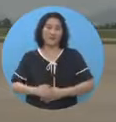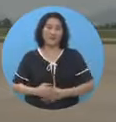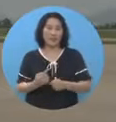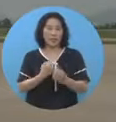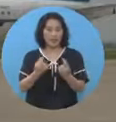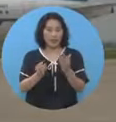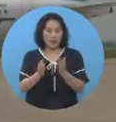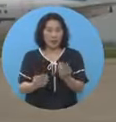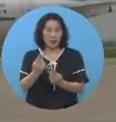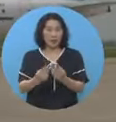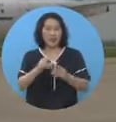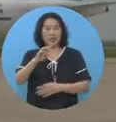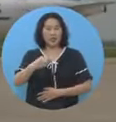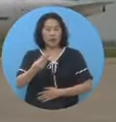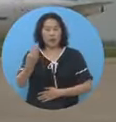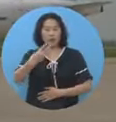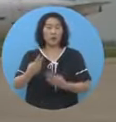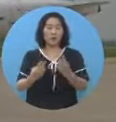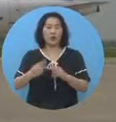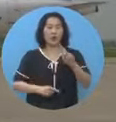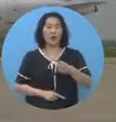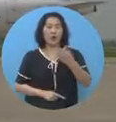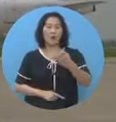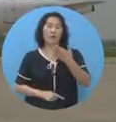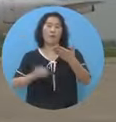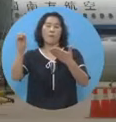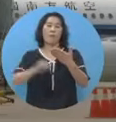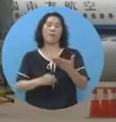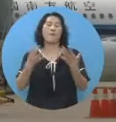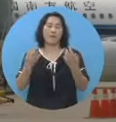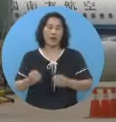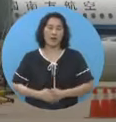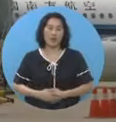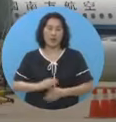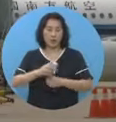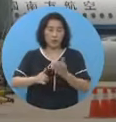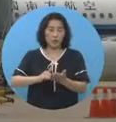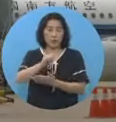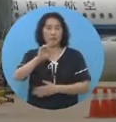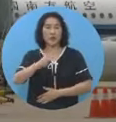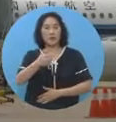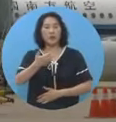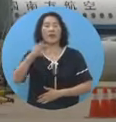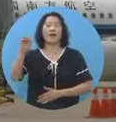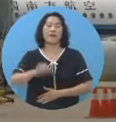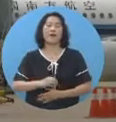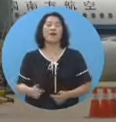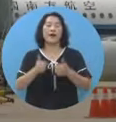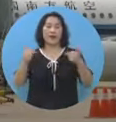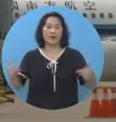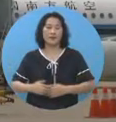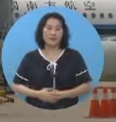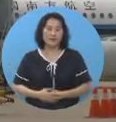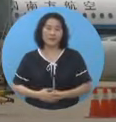나타났습니다. 지난해 같은 기간 29만 3천 명보다 189%나 많습니다. 국제선은